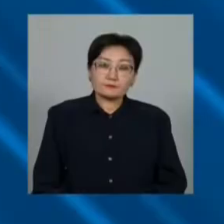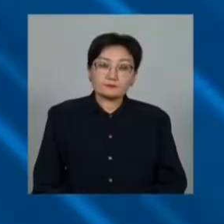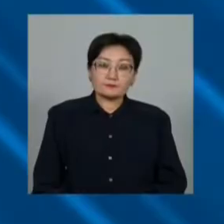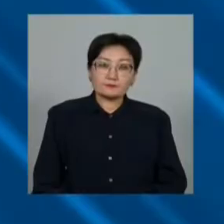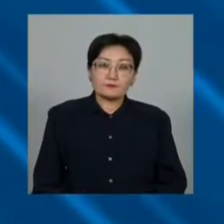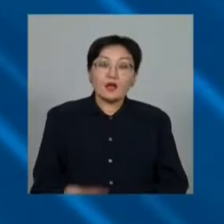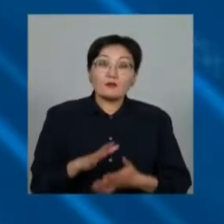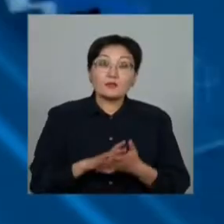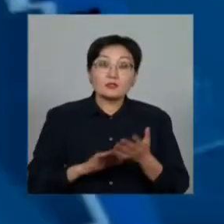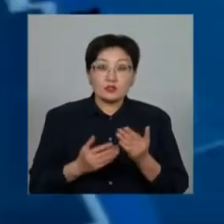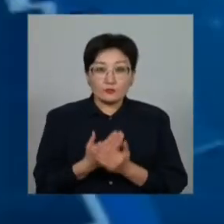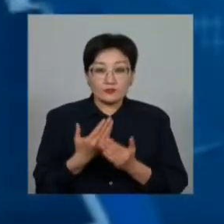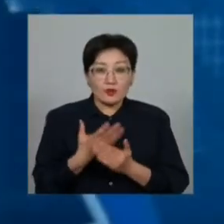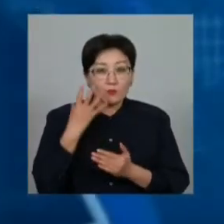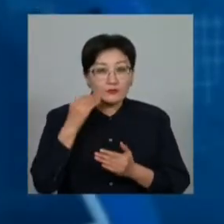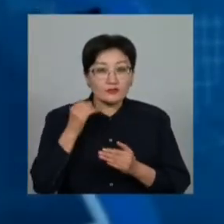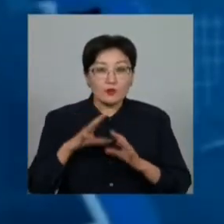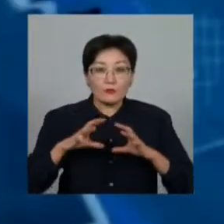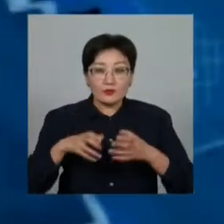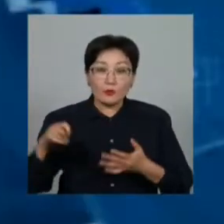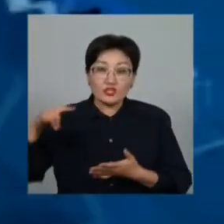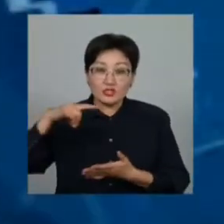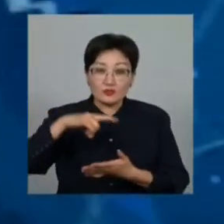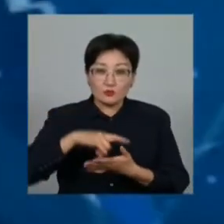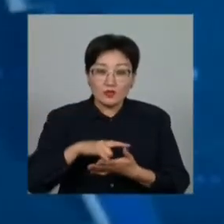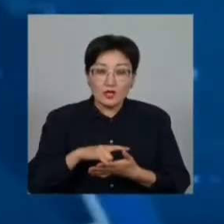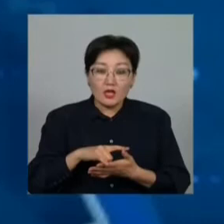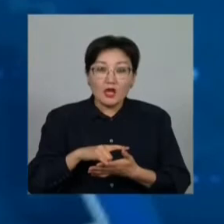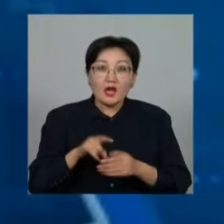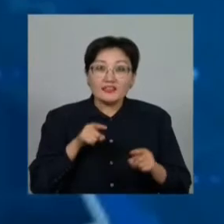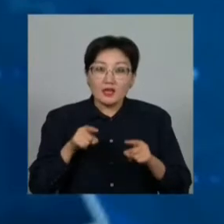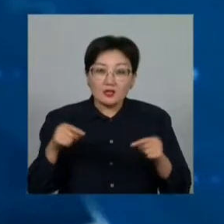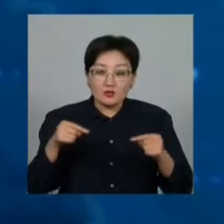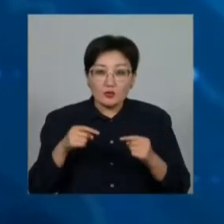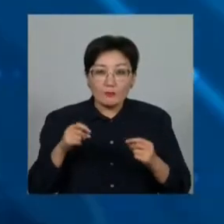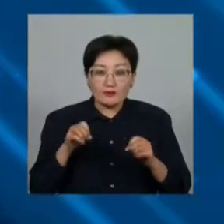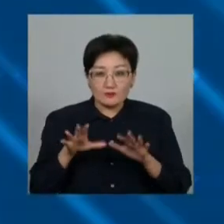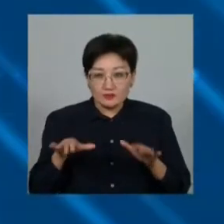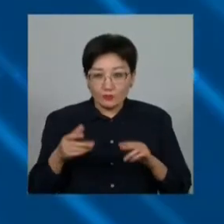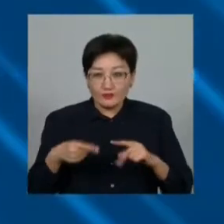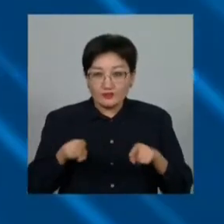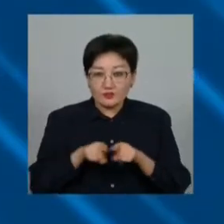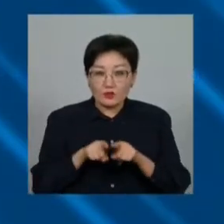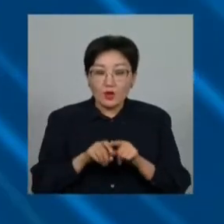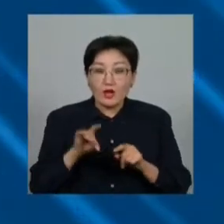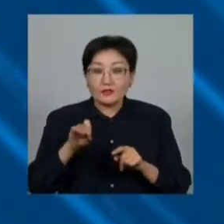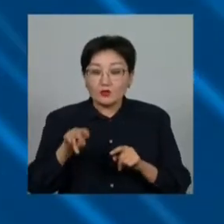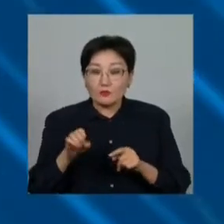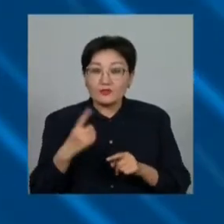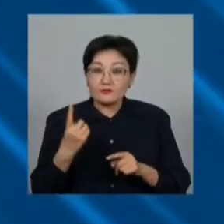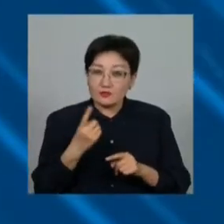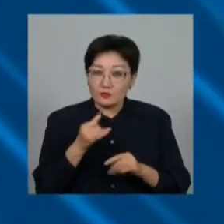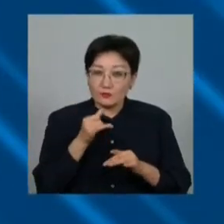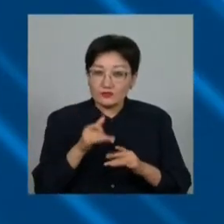продолжаем выпуск алматинский международный аэропорт атакуют птицы справиться с нашествием пернатых орнитологам в одиночку